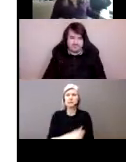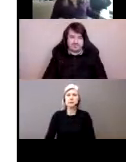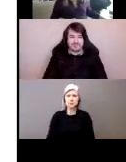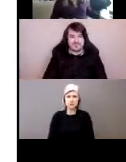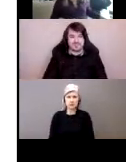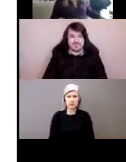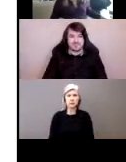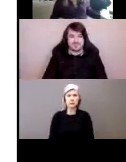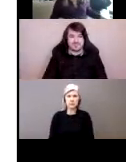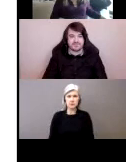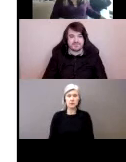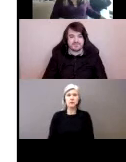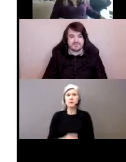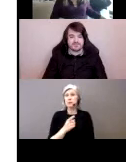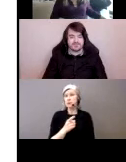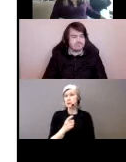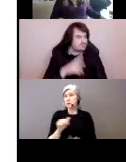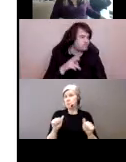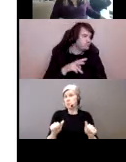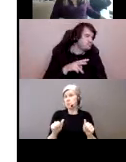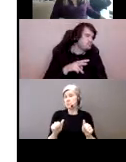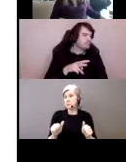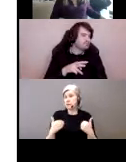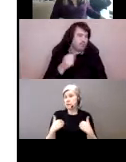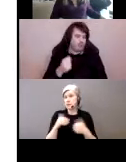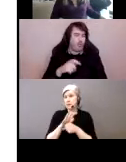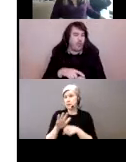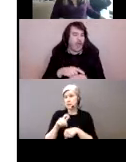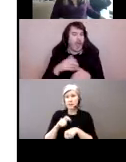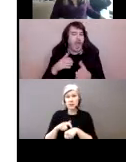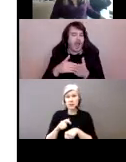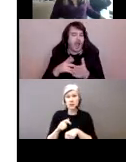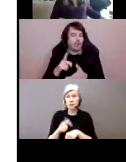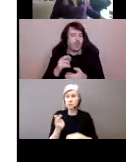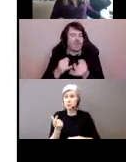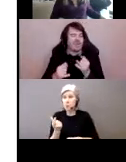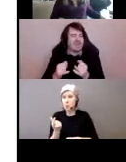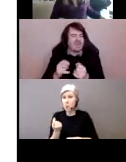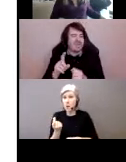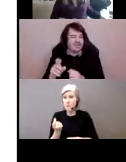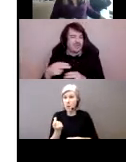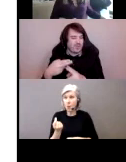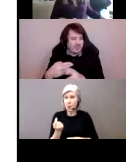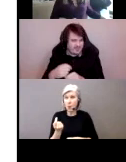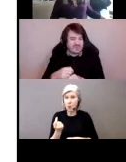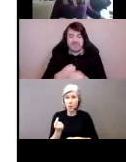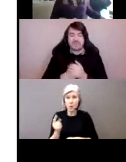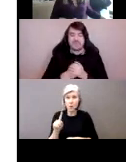Probably have time for one more. On a le temps de prendre une dernière question.